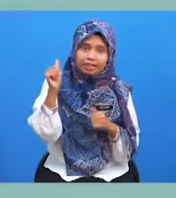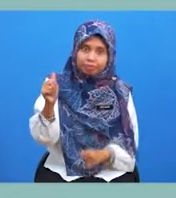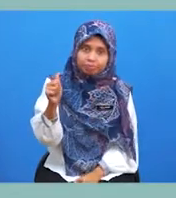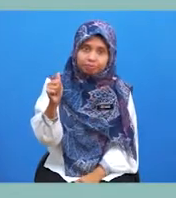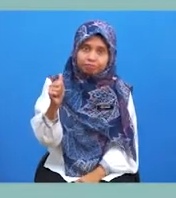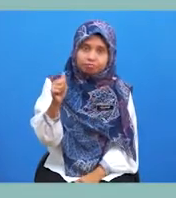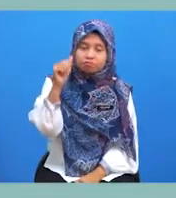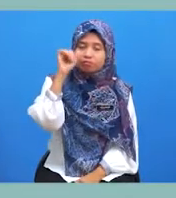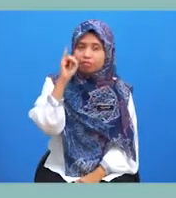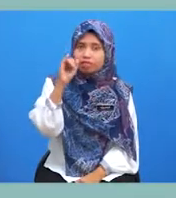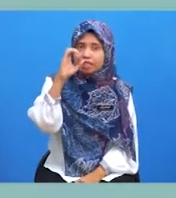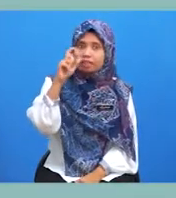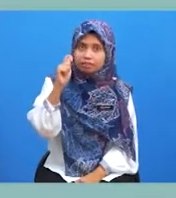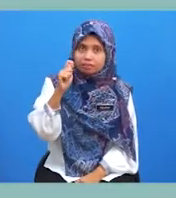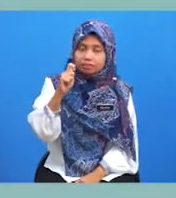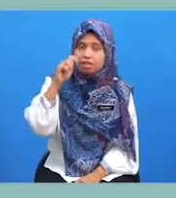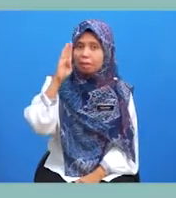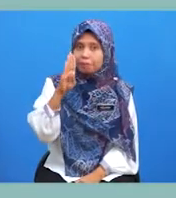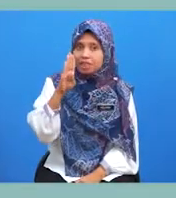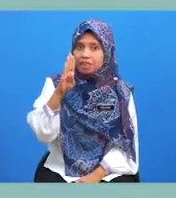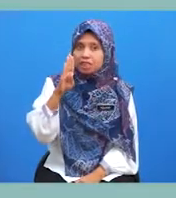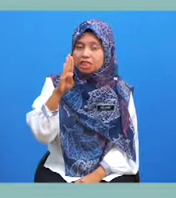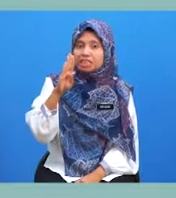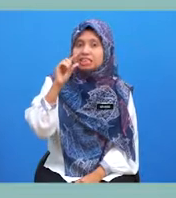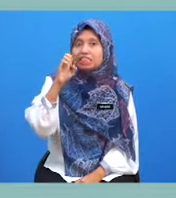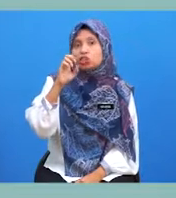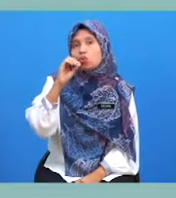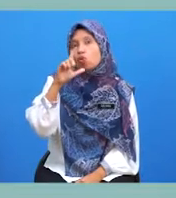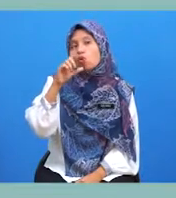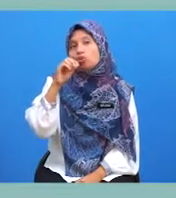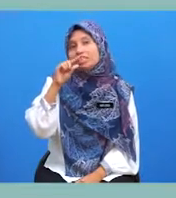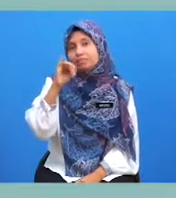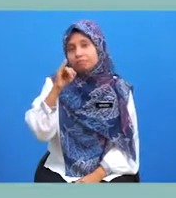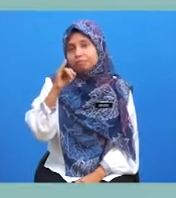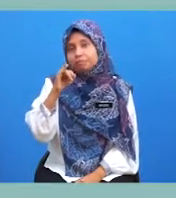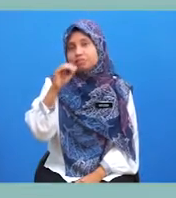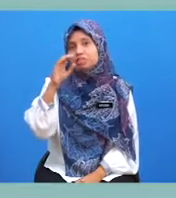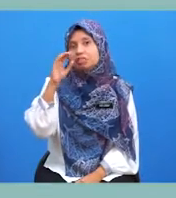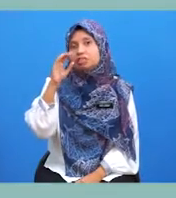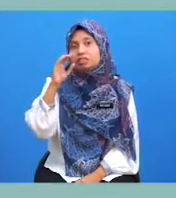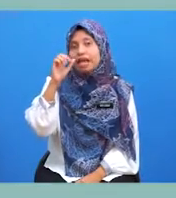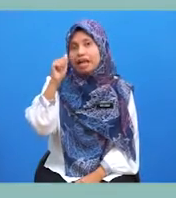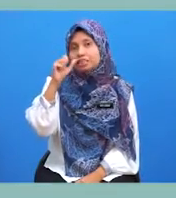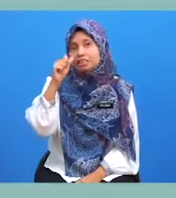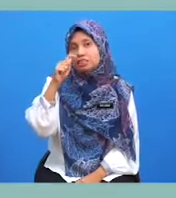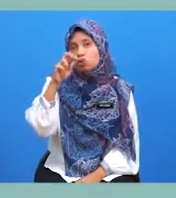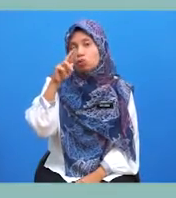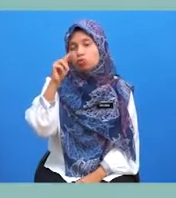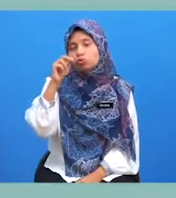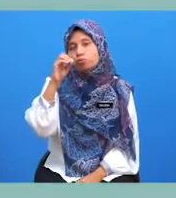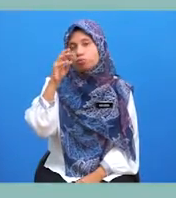A. ICT, B. Geologi, C. Astrologi,